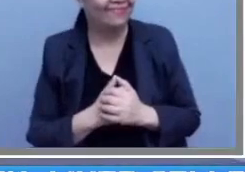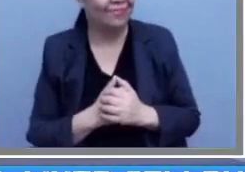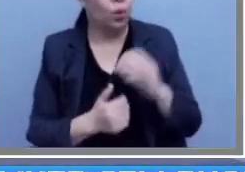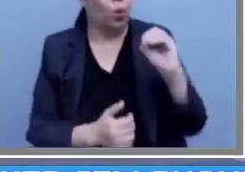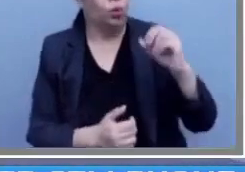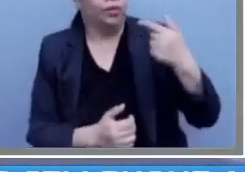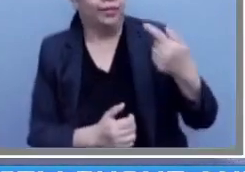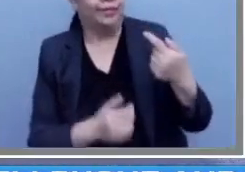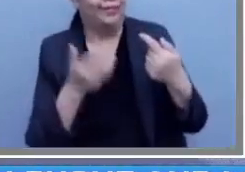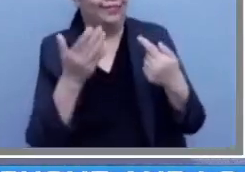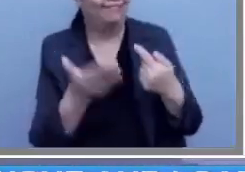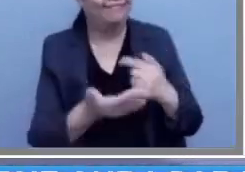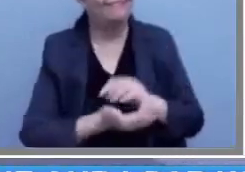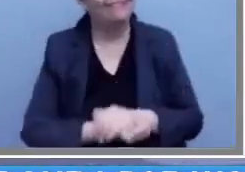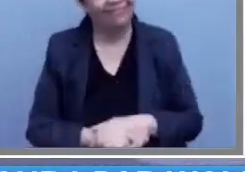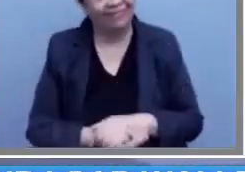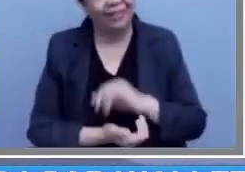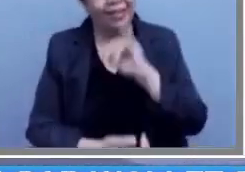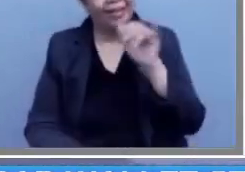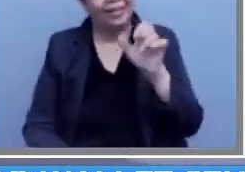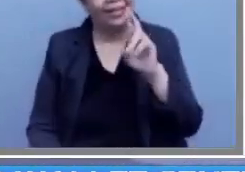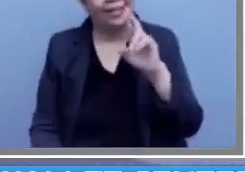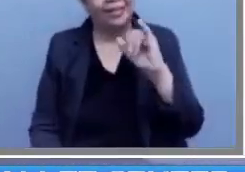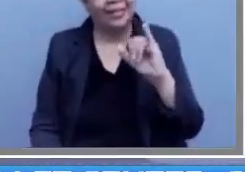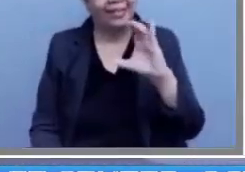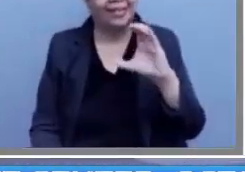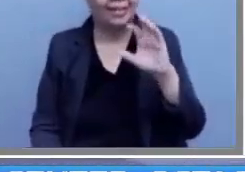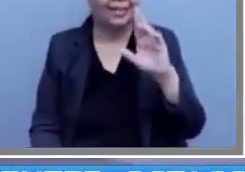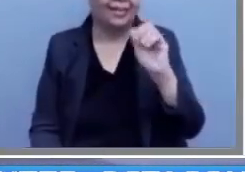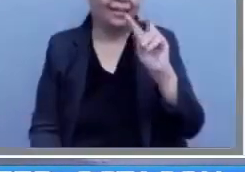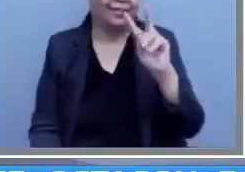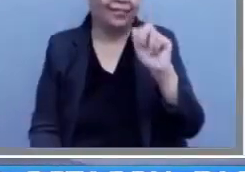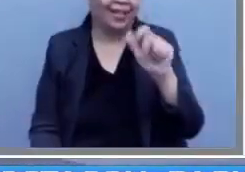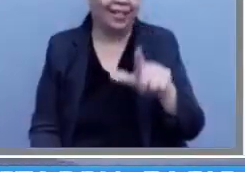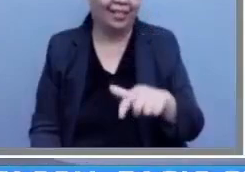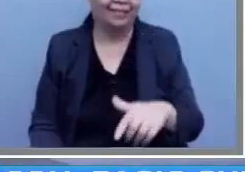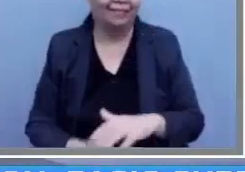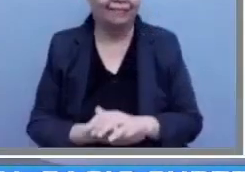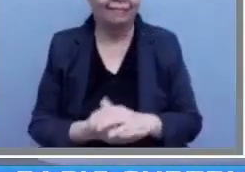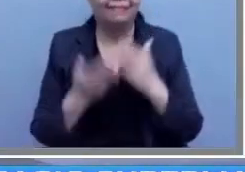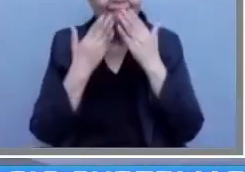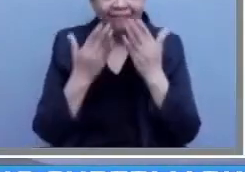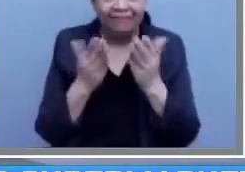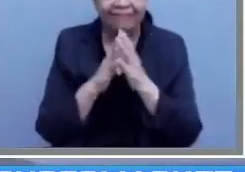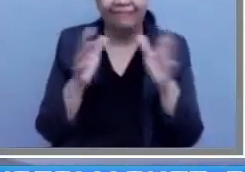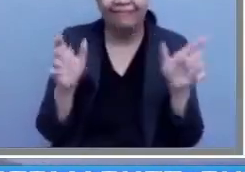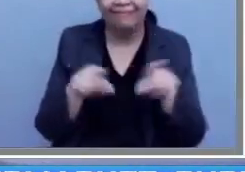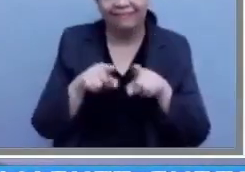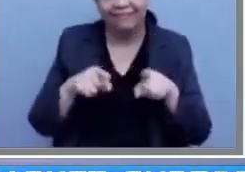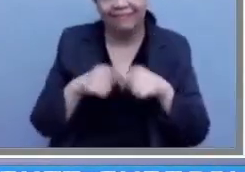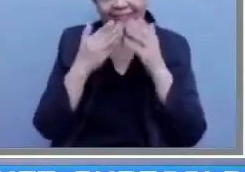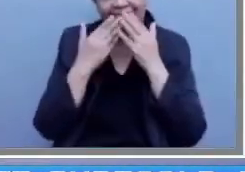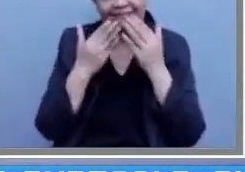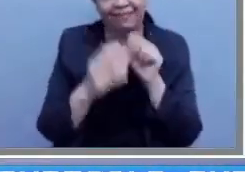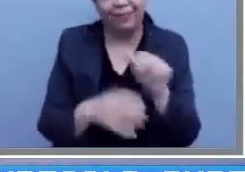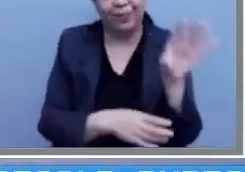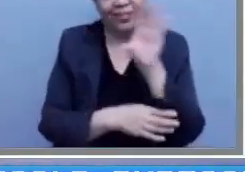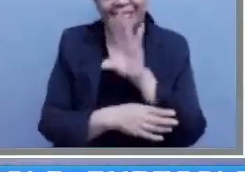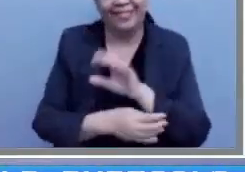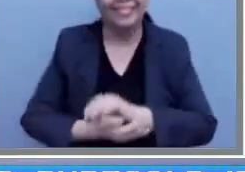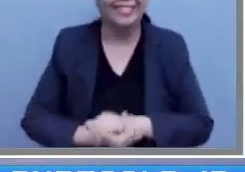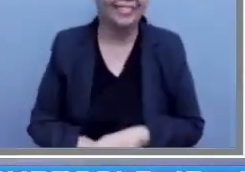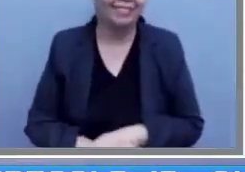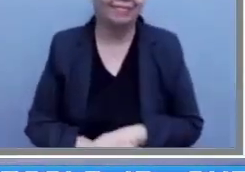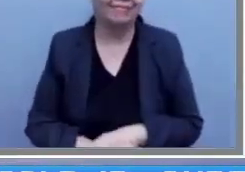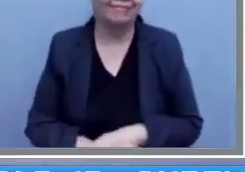Maraming salamat e Jerry rabag Maraming maram maraming salamat po sa inyo Salamat po Maraming salamat po Good morning Ayan Good morning